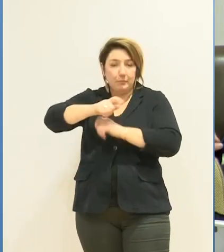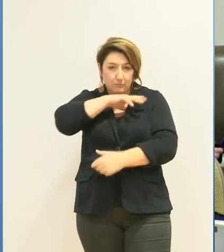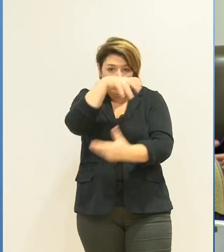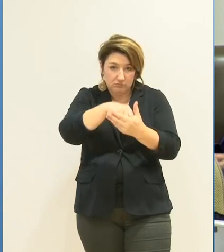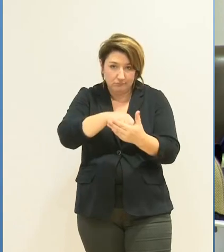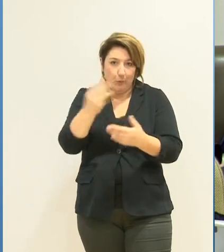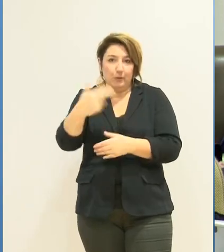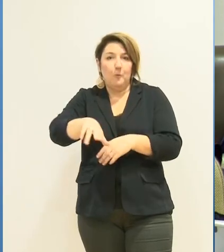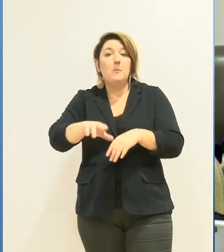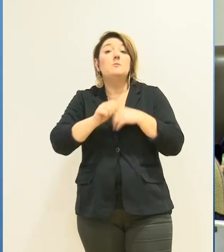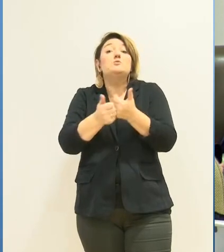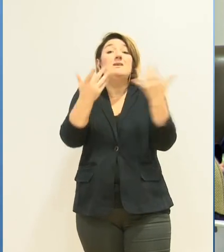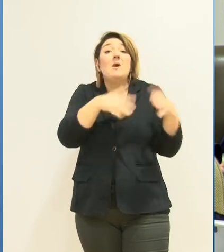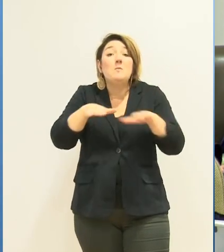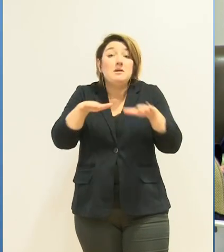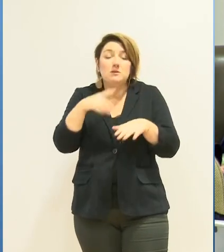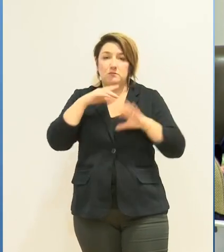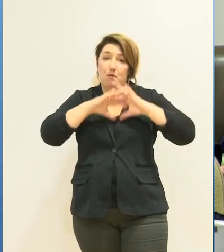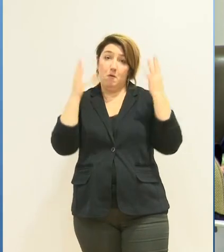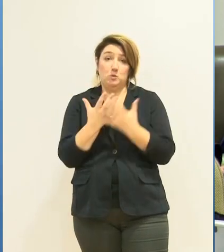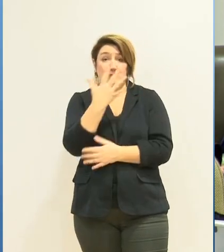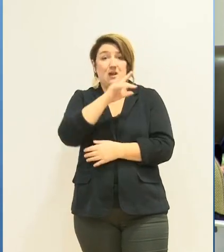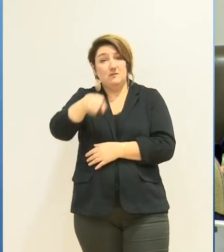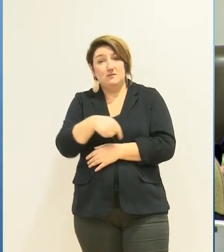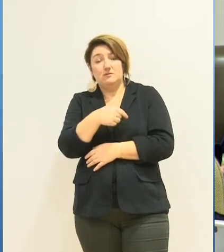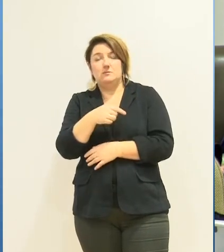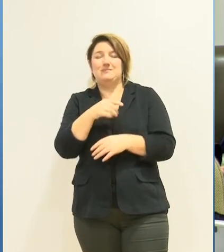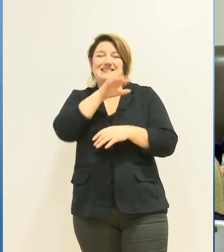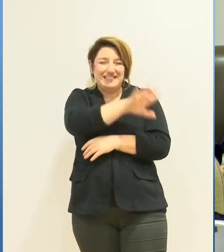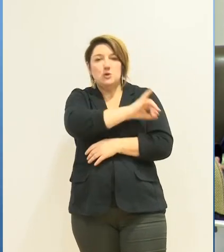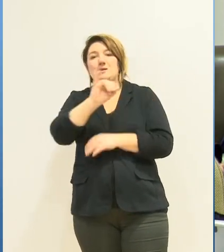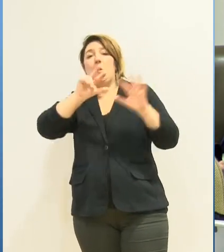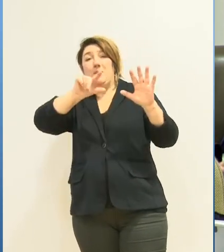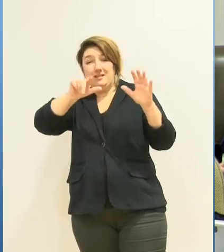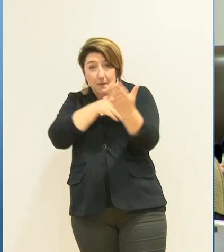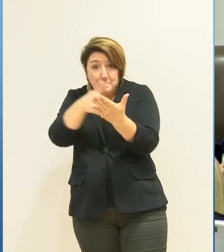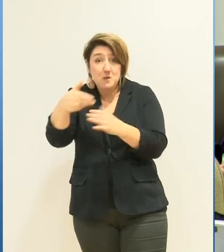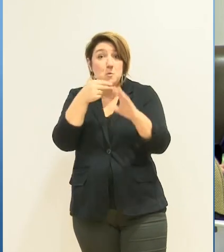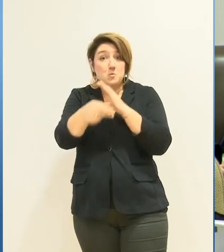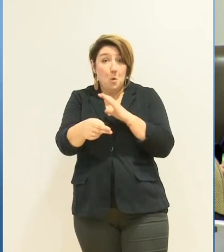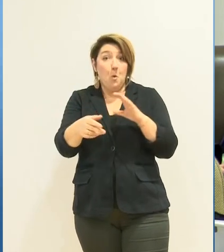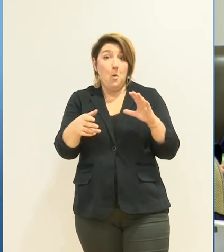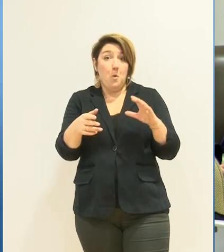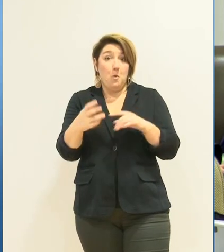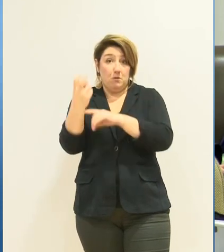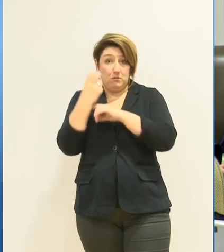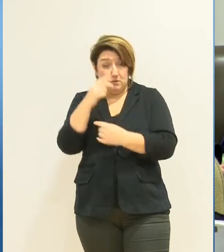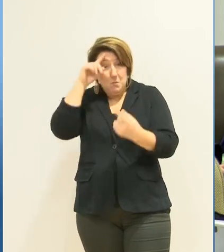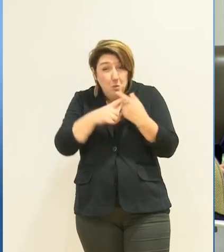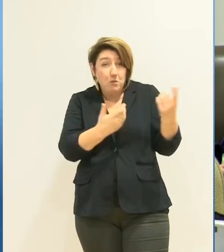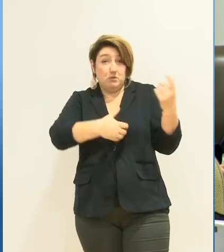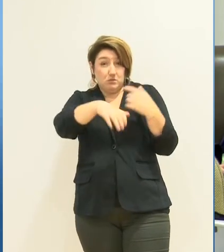modo à notre disposition entre 5 et 8 millions d'euros de crédits pour des dépenses d'investissement réellement nouvelle